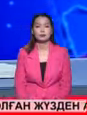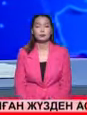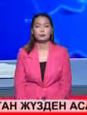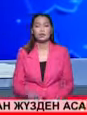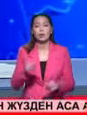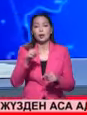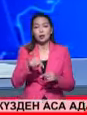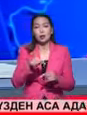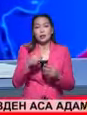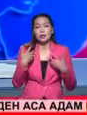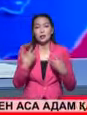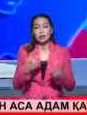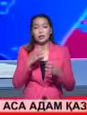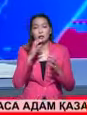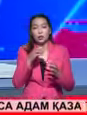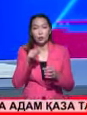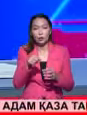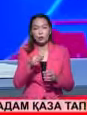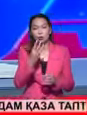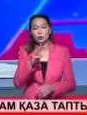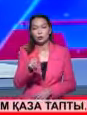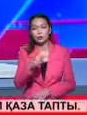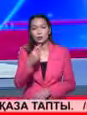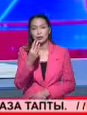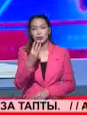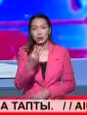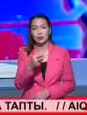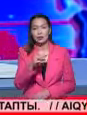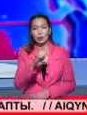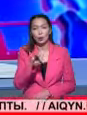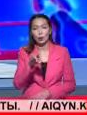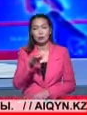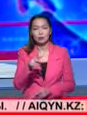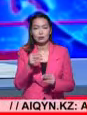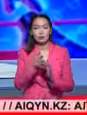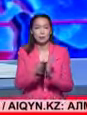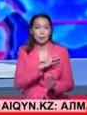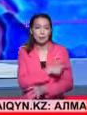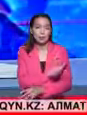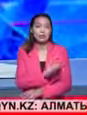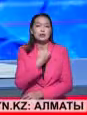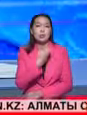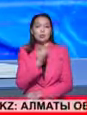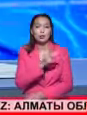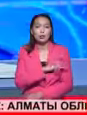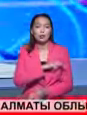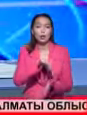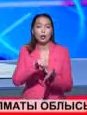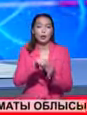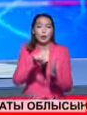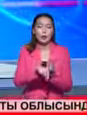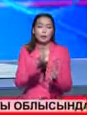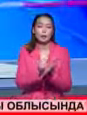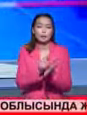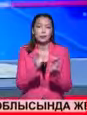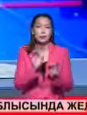Биыл денсаулық сақтау саласына 3,3 триллион теңге жұмсалған. Десе де, медициналық сақтандыру жүйесіне қатысушылар арасында